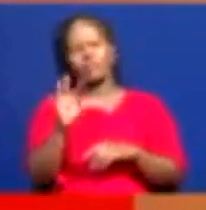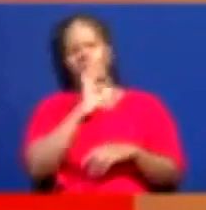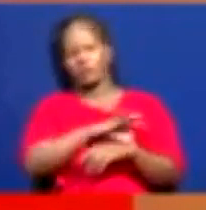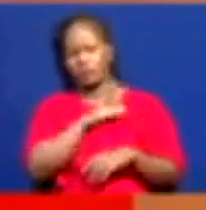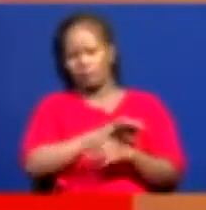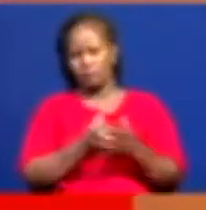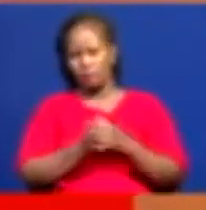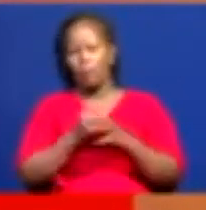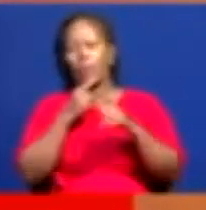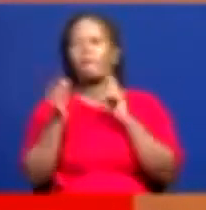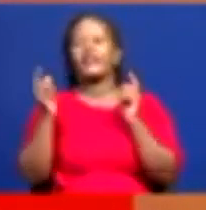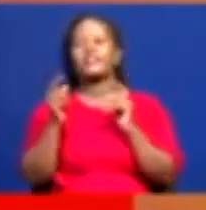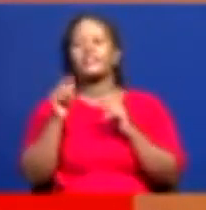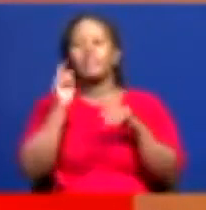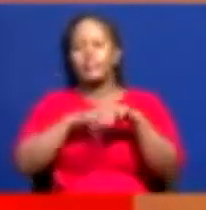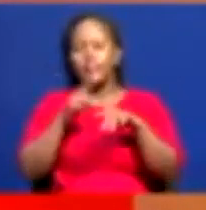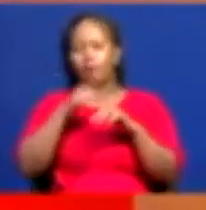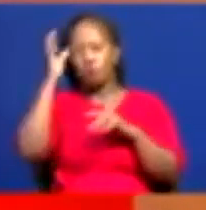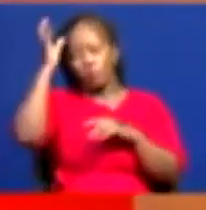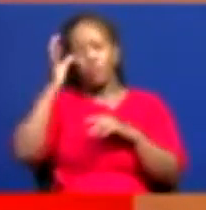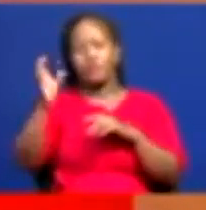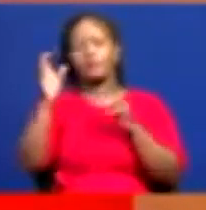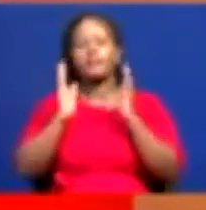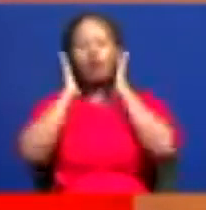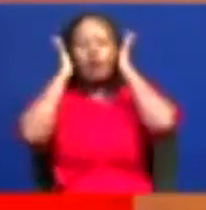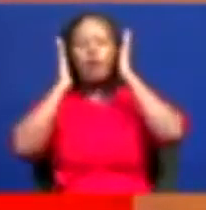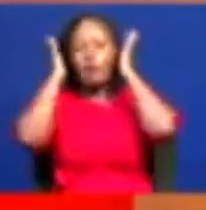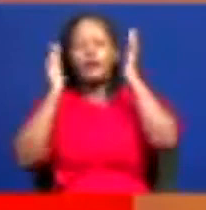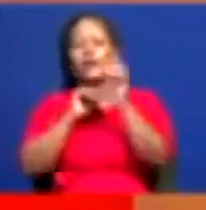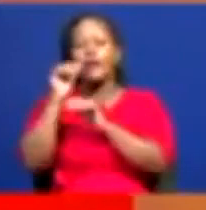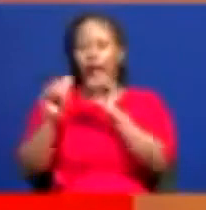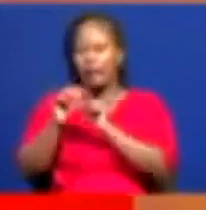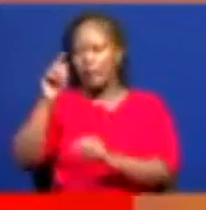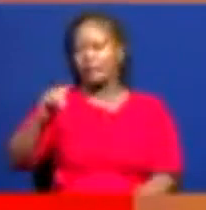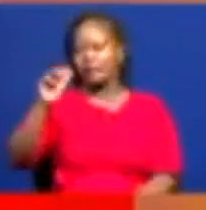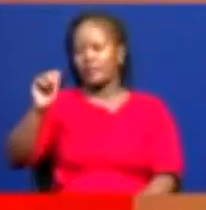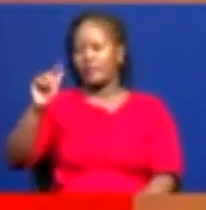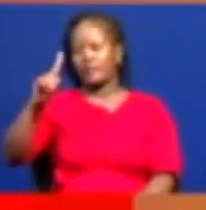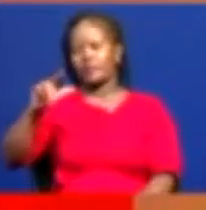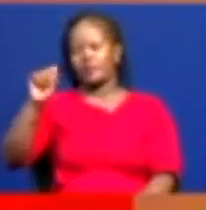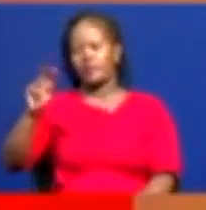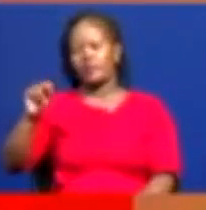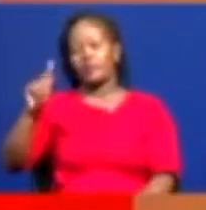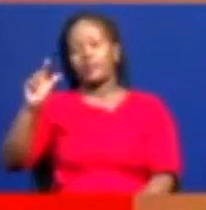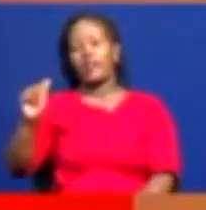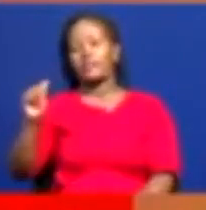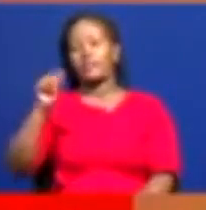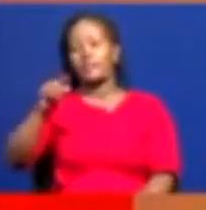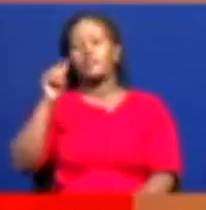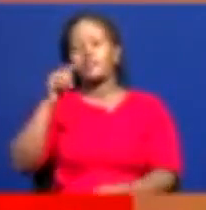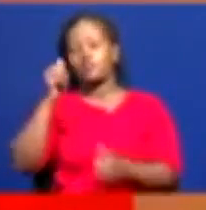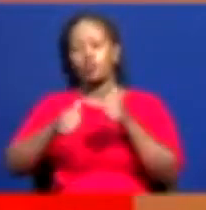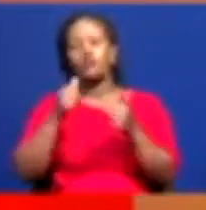Mwamba na hiyo concept ya talanda hela. Talanda ni pesa, pesa mfukoni kwa wasanii, na hiyo ndio imefanya tutekeleze ile